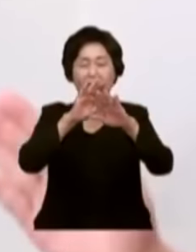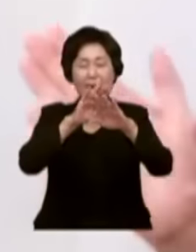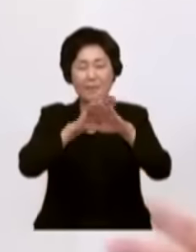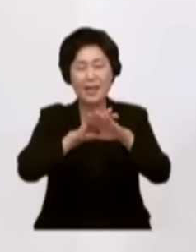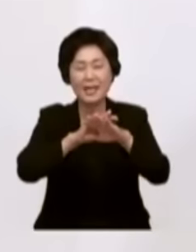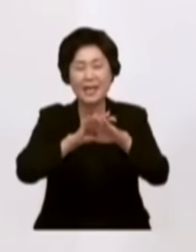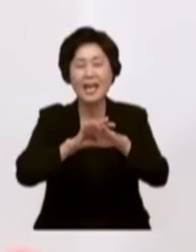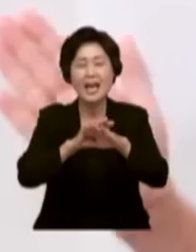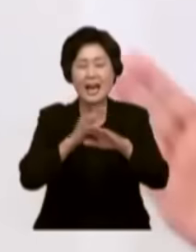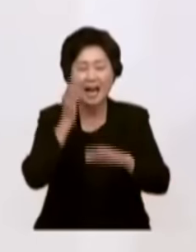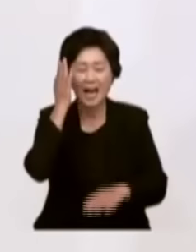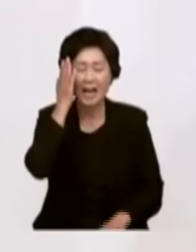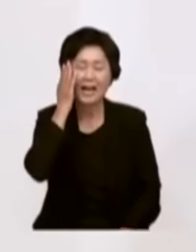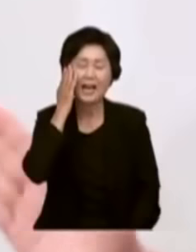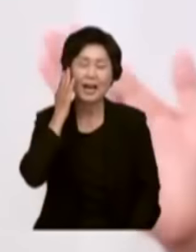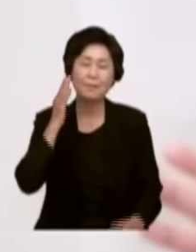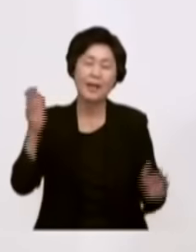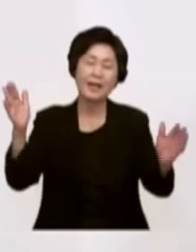어두운 밤에